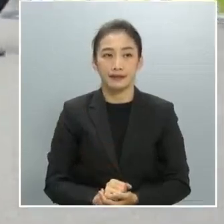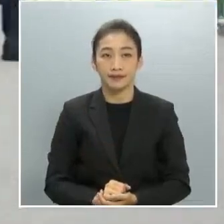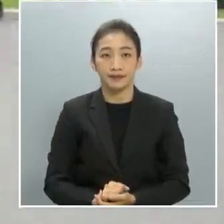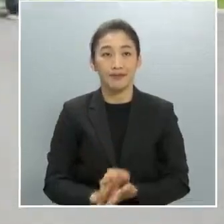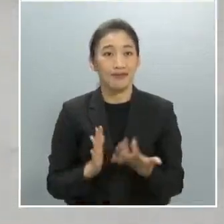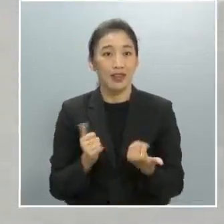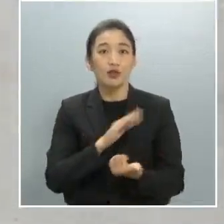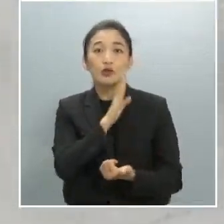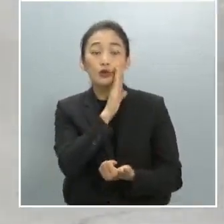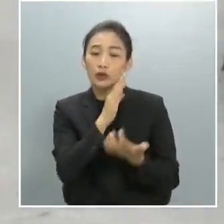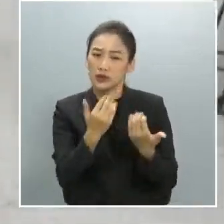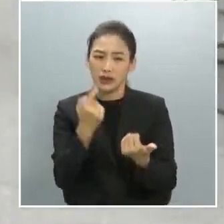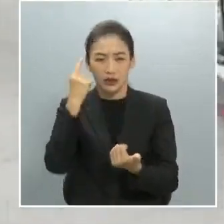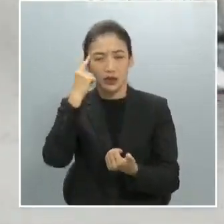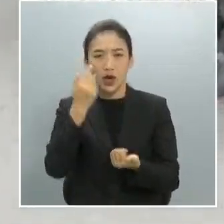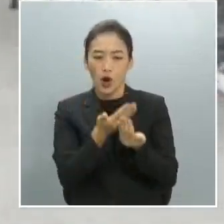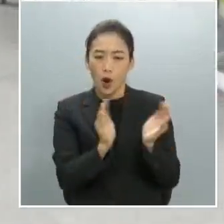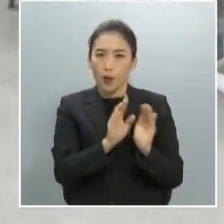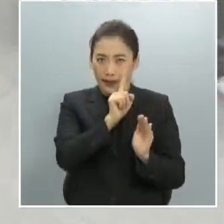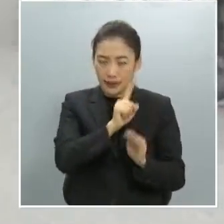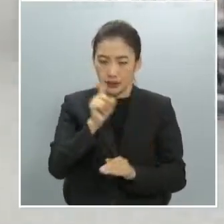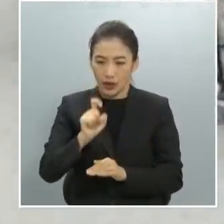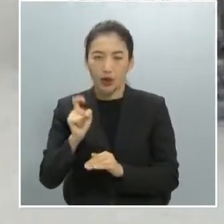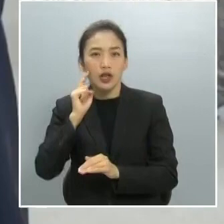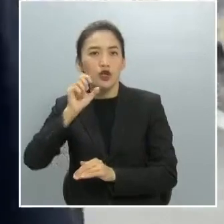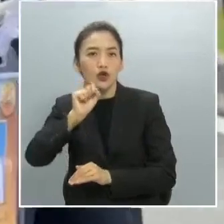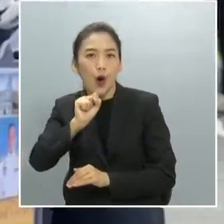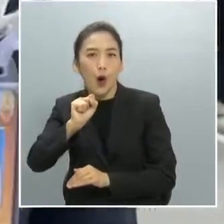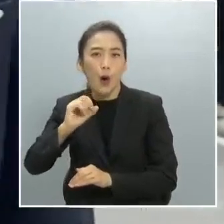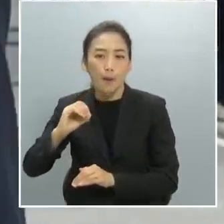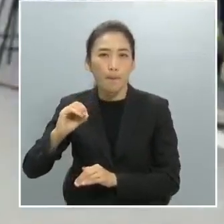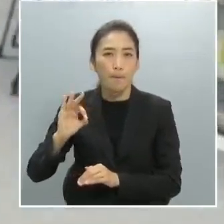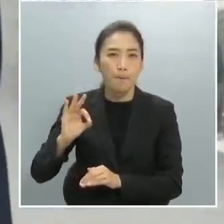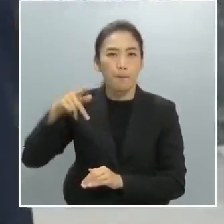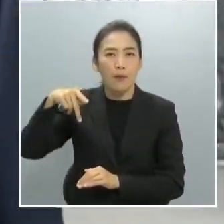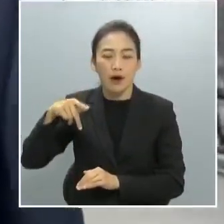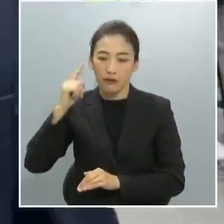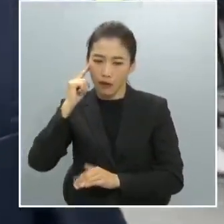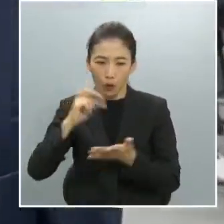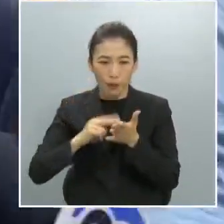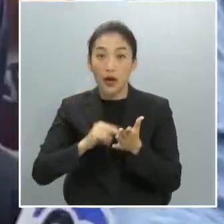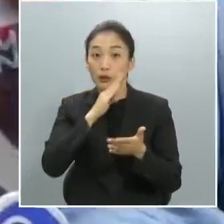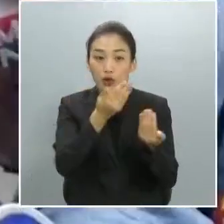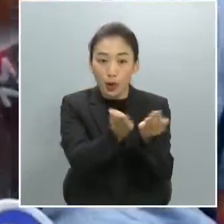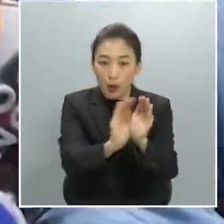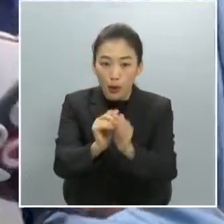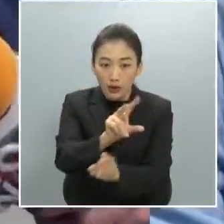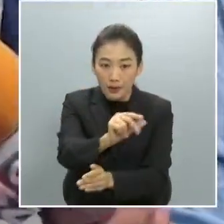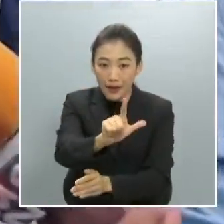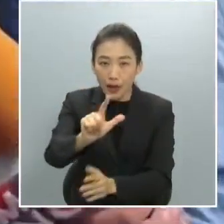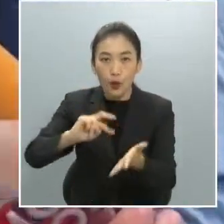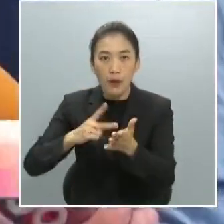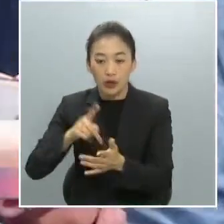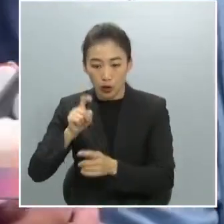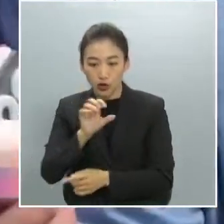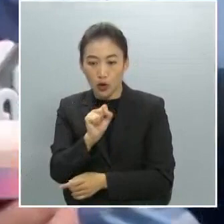เวอร์อ่ะหลายคนก็เลยสงสัยว่ามันจะกลายเป็นว่ามี30ครอบ30ล้านซอฟต์พาวเวอร์เลยหรือเปล่า ไม่ใช่ไม่ใช่คนที่จะร่วม